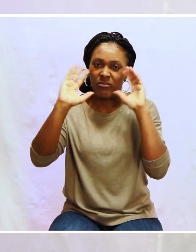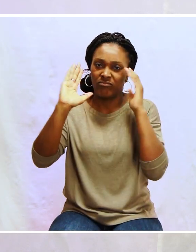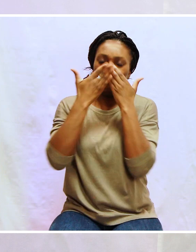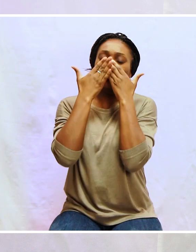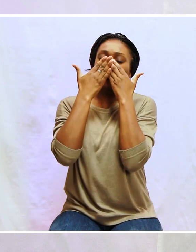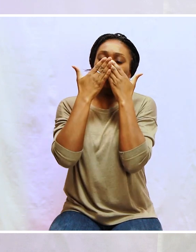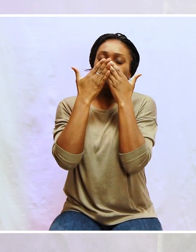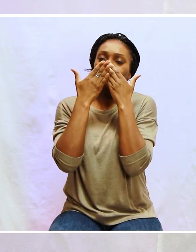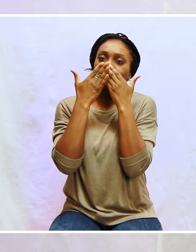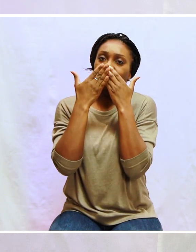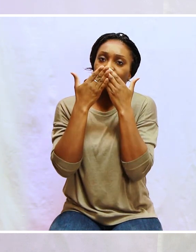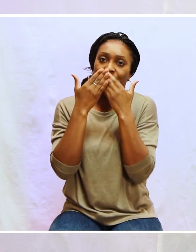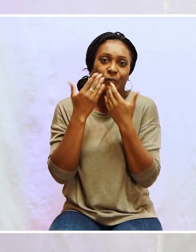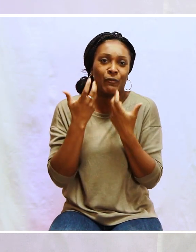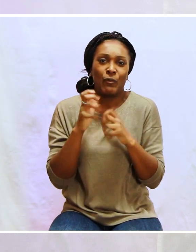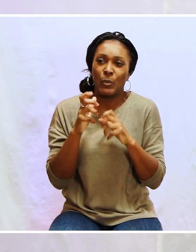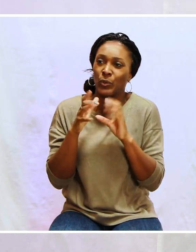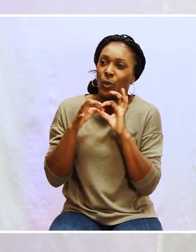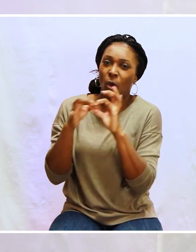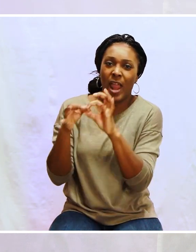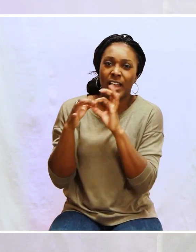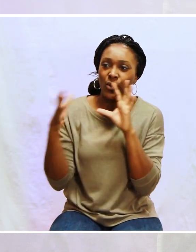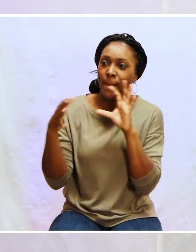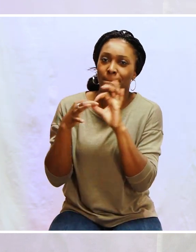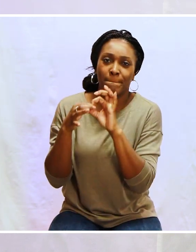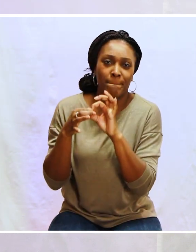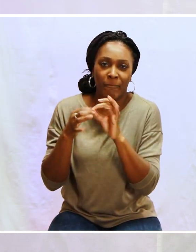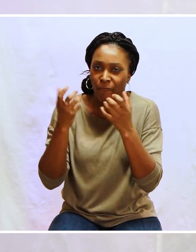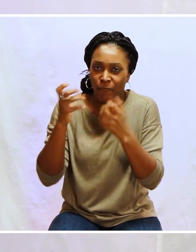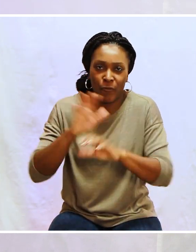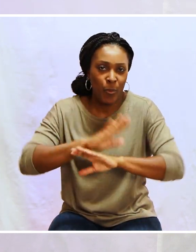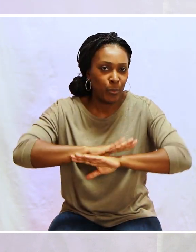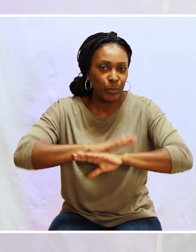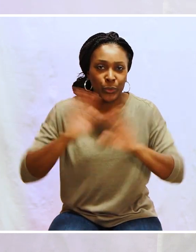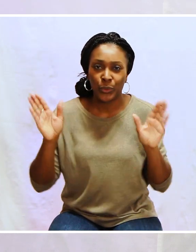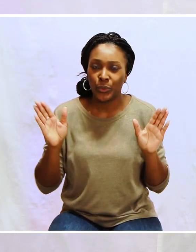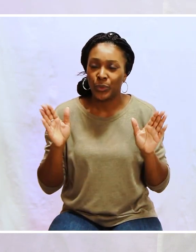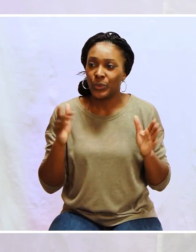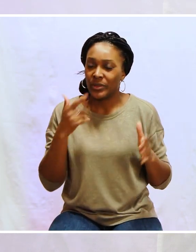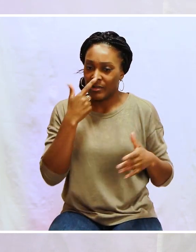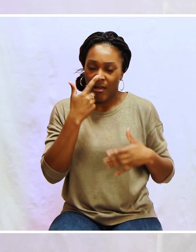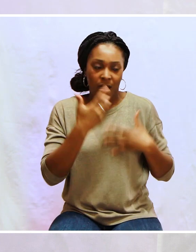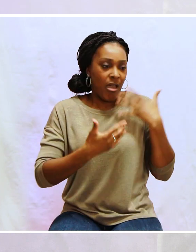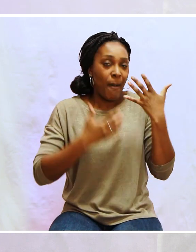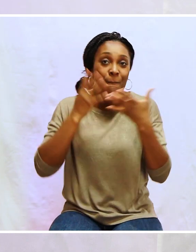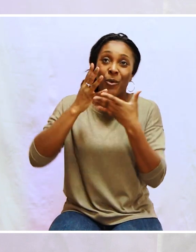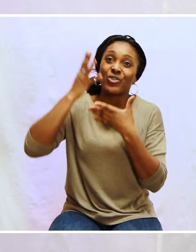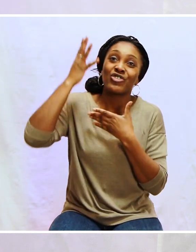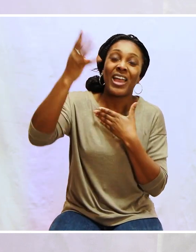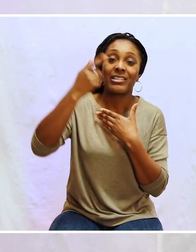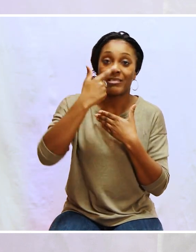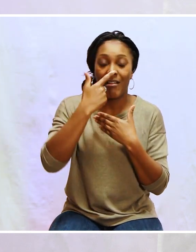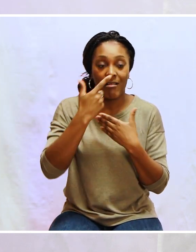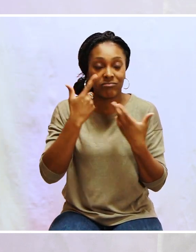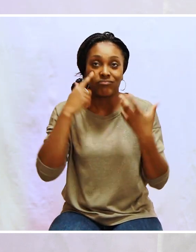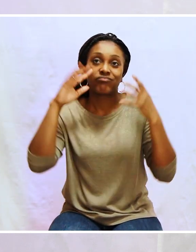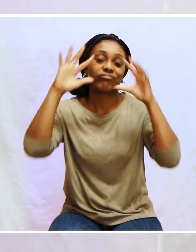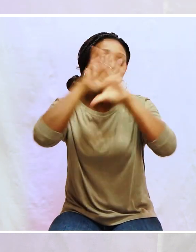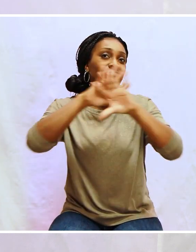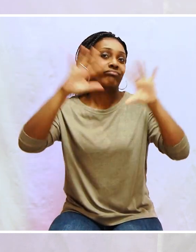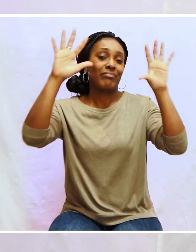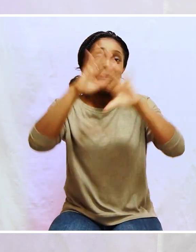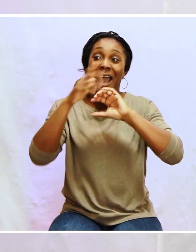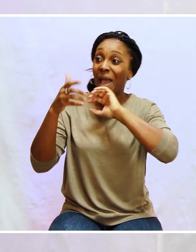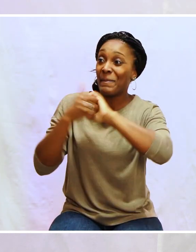soi, on ne veut plus investir dans une relation stable avec quelqu'un, on n'arrive plus à se projeter en avant, on n'arrive plus à avoir un